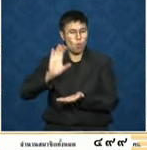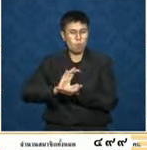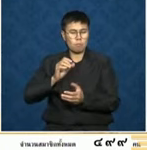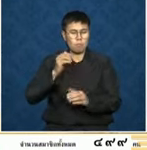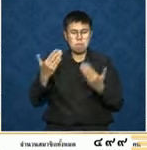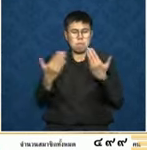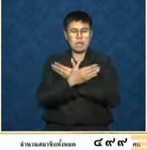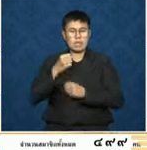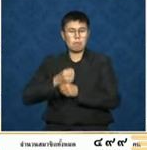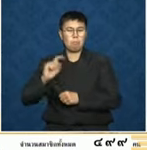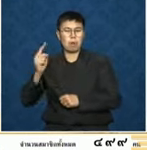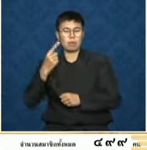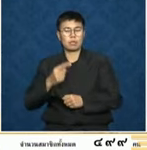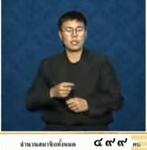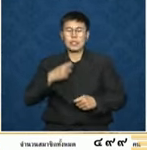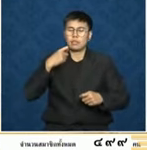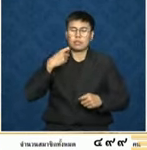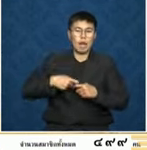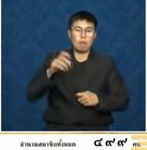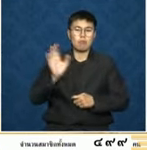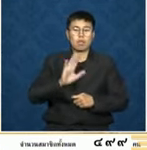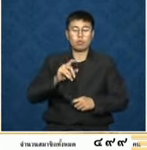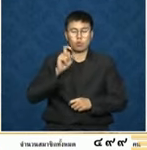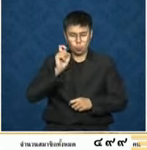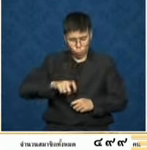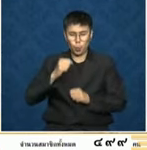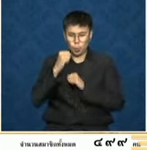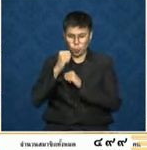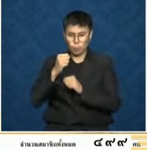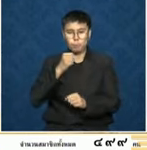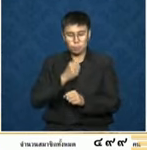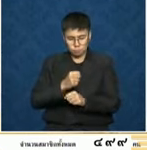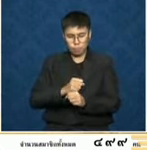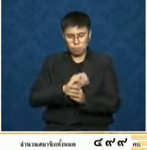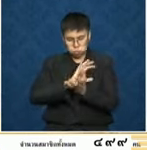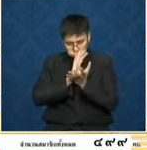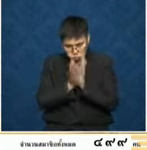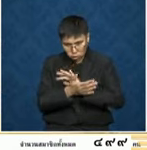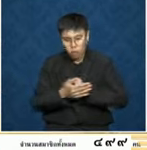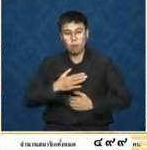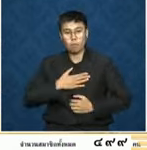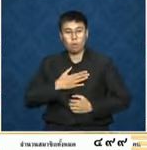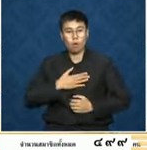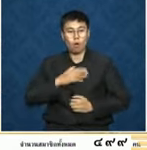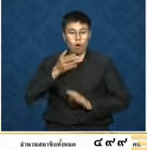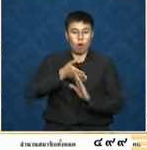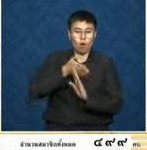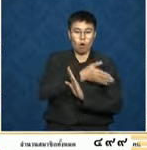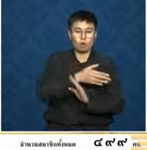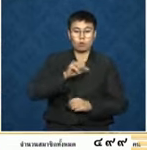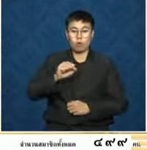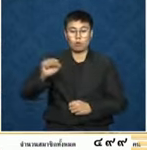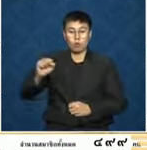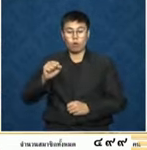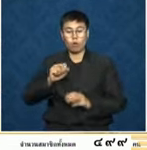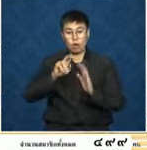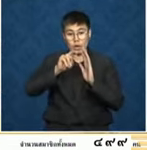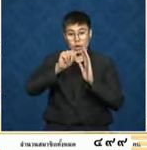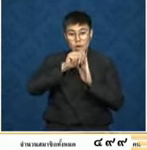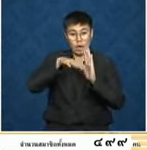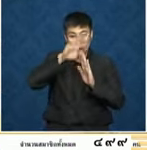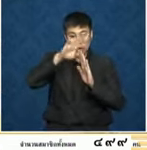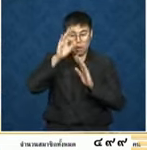เรื่องใหม่นี่มันไม่ใช่เรื่องยากที่เราจะทำถ้าเรามีความพยายามผมจำได้นะครับก่อนที่ผมจะมาเป็นสสหน้าในปัจจุบันเนี่ยเมื่อ30ก